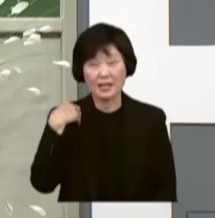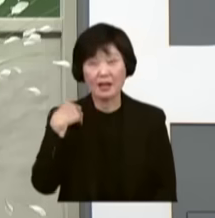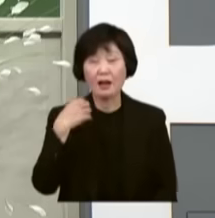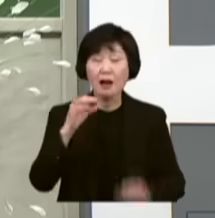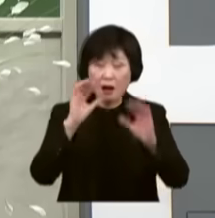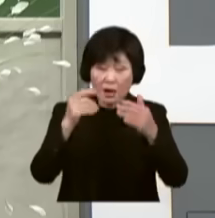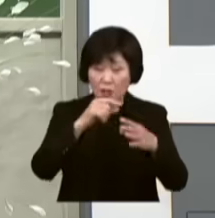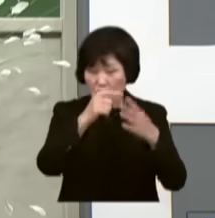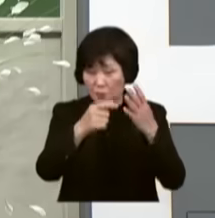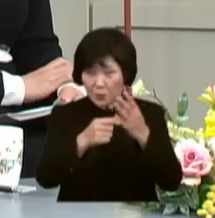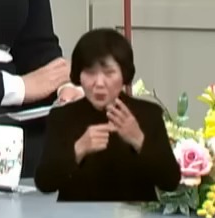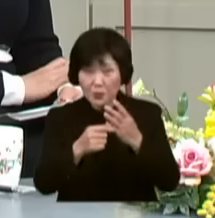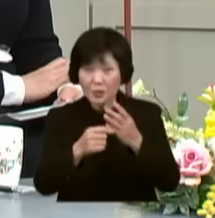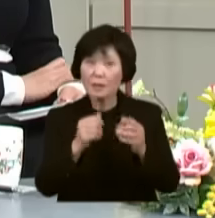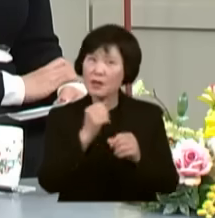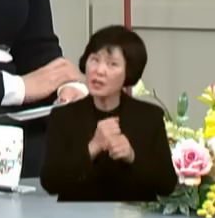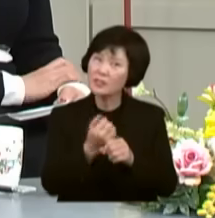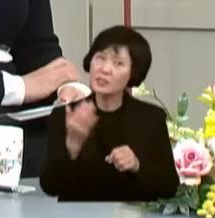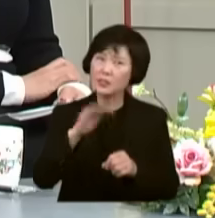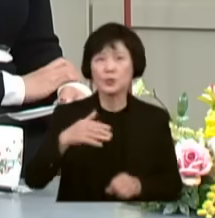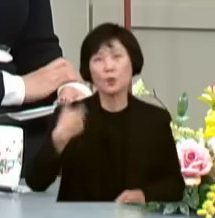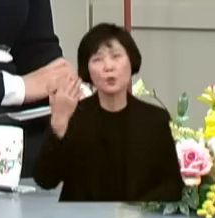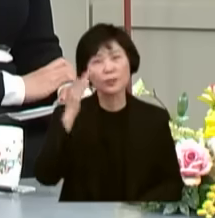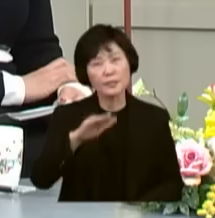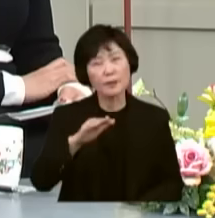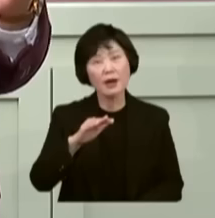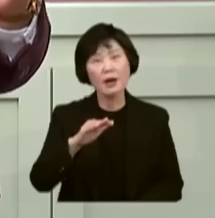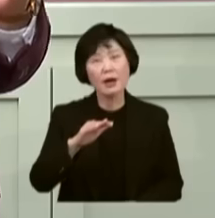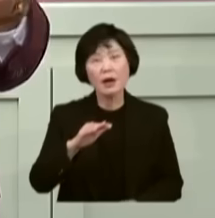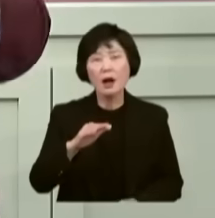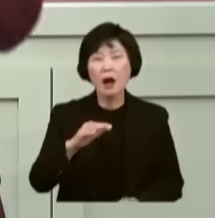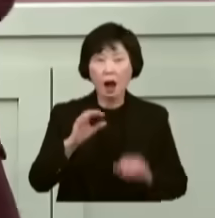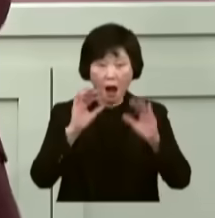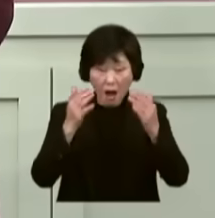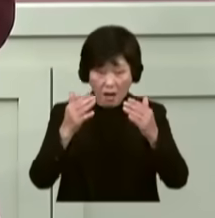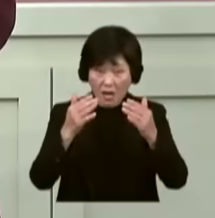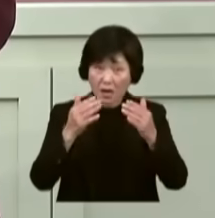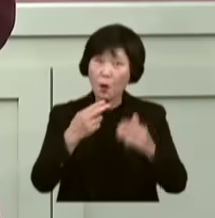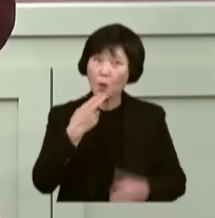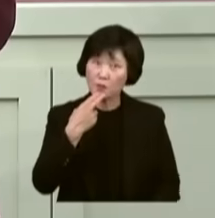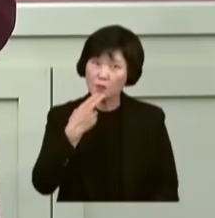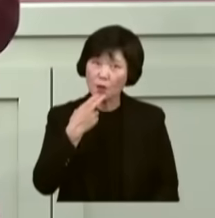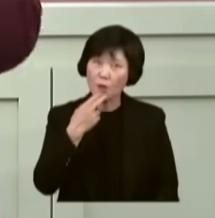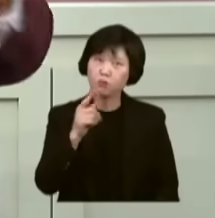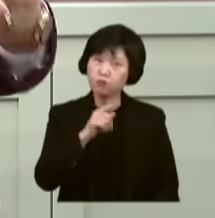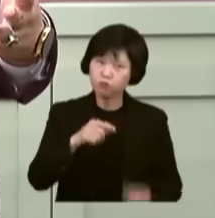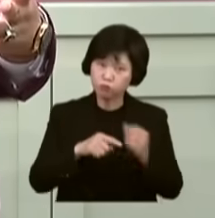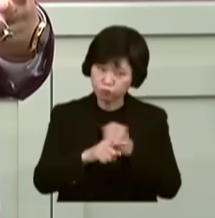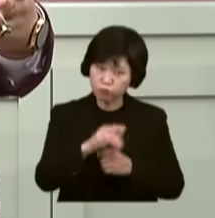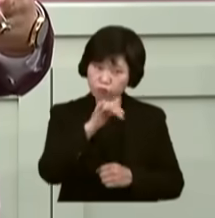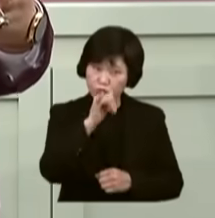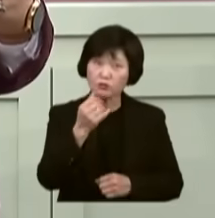그러니까 어린이 프로를 그렇게 하고 아이들을 좋아해서 그랬는지 애가 안 생기는 거예요. 그래서 무슨 원인이